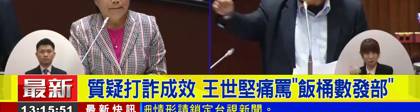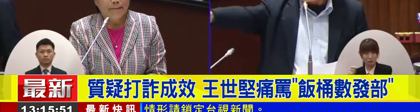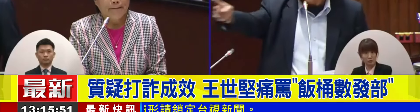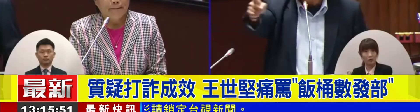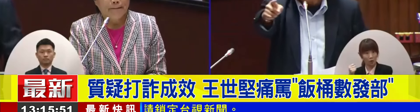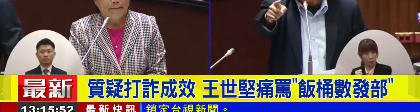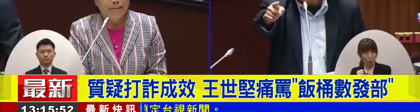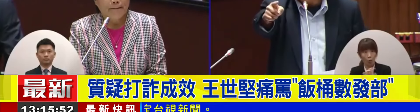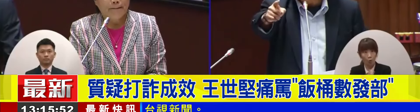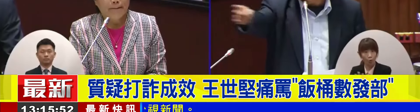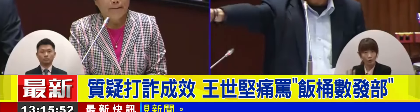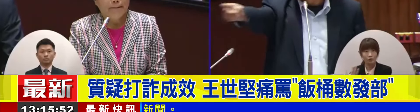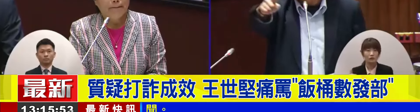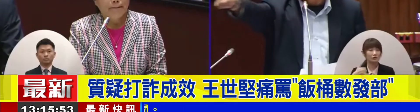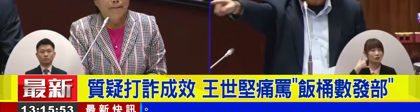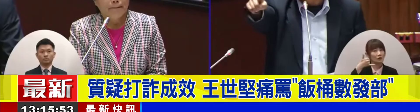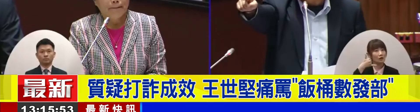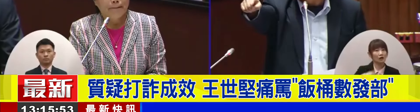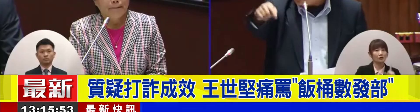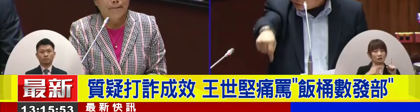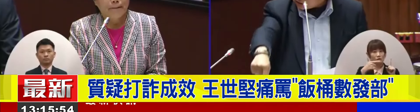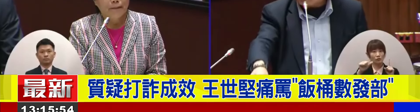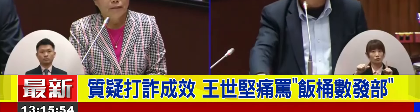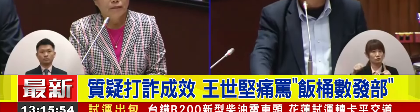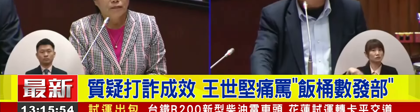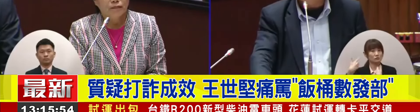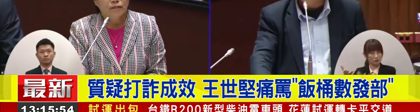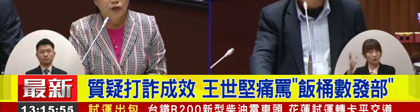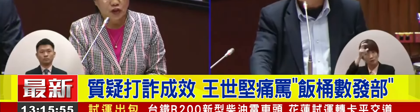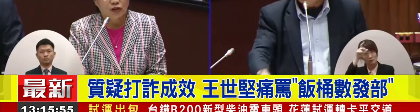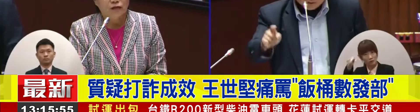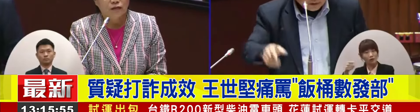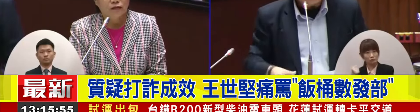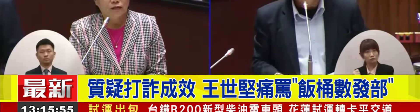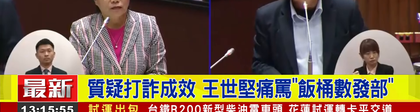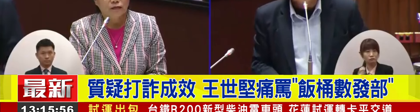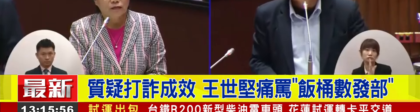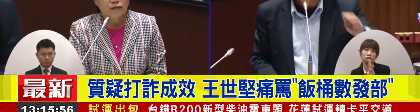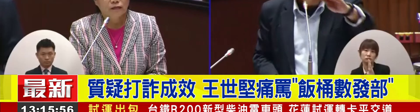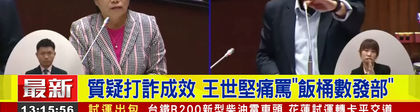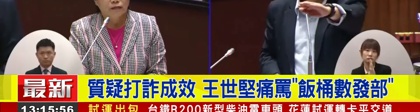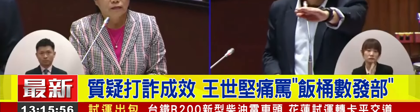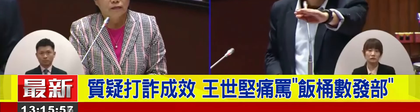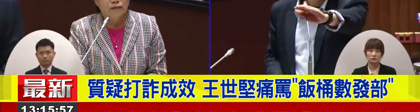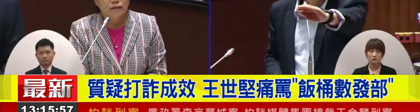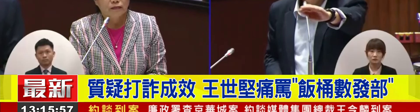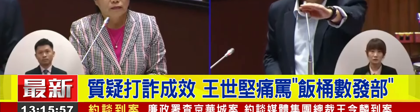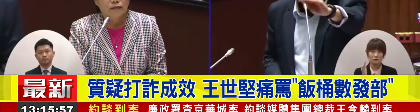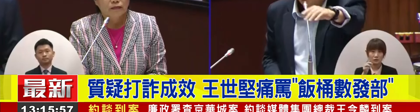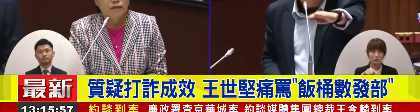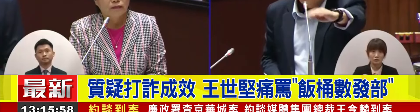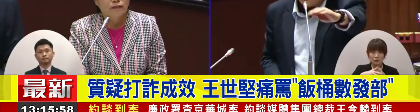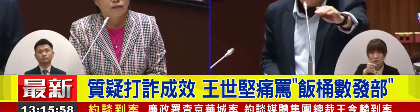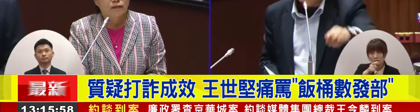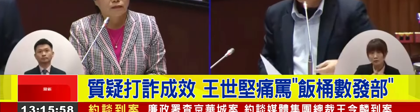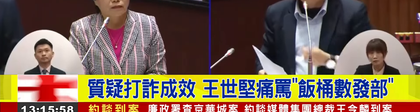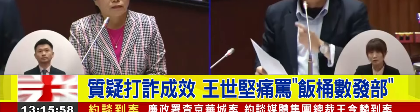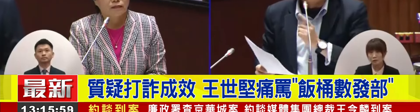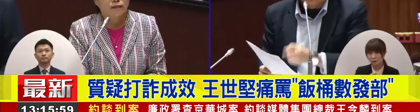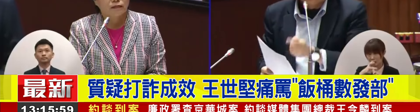事。你刚刚讲的165，那就是只有警政署，就警政署做的。 是 院长，你知道吗？警政署